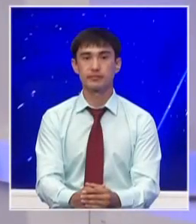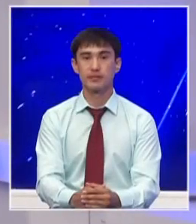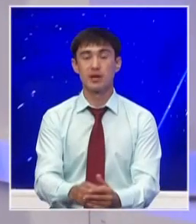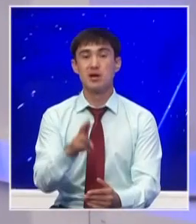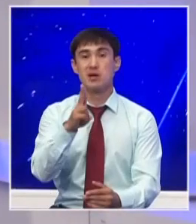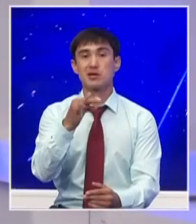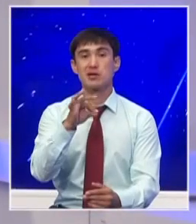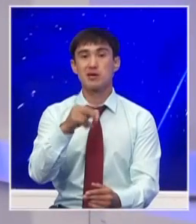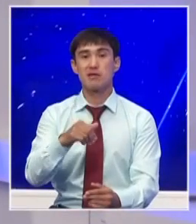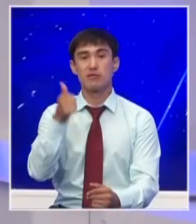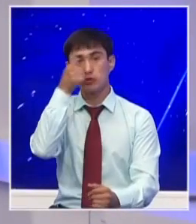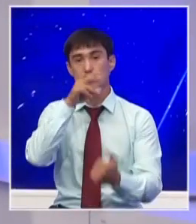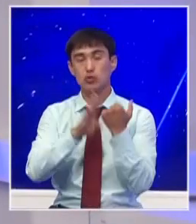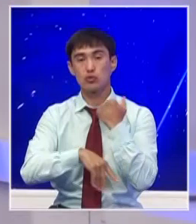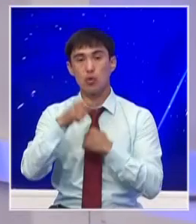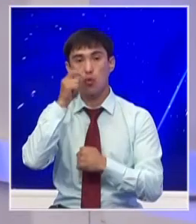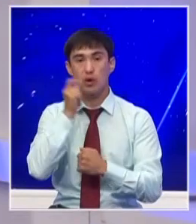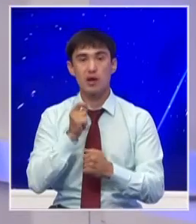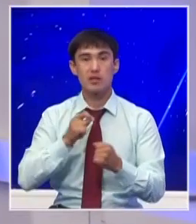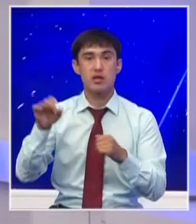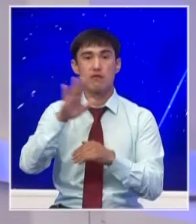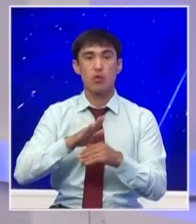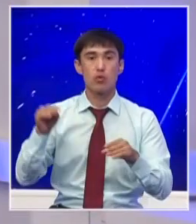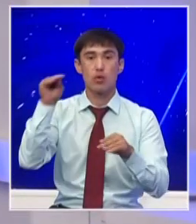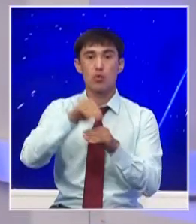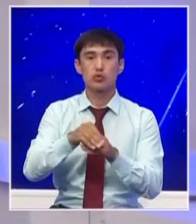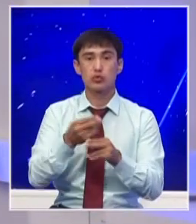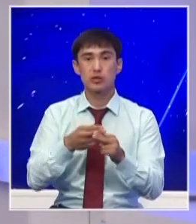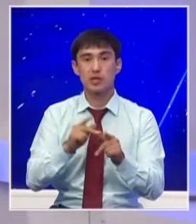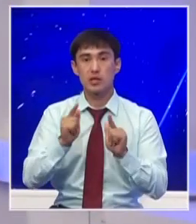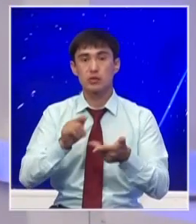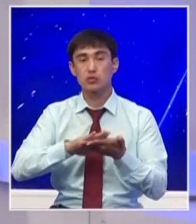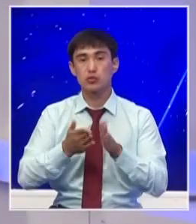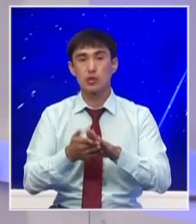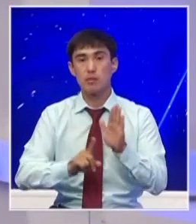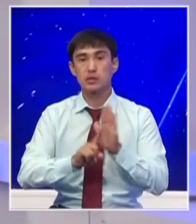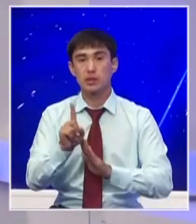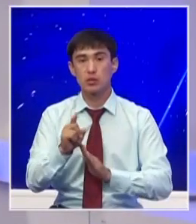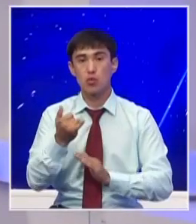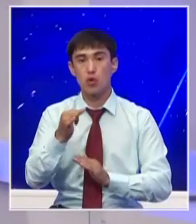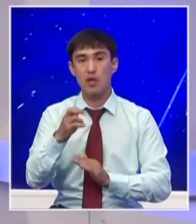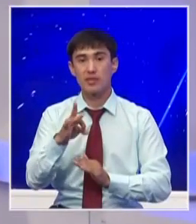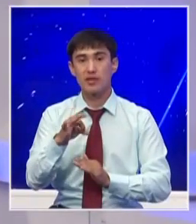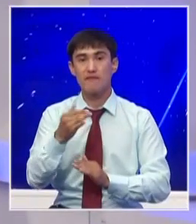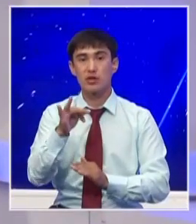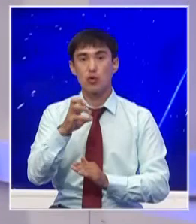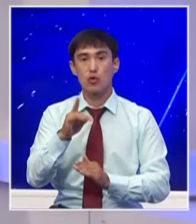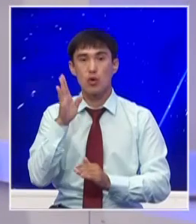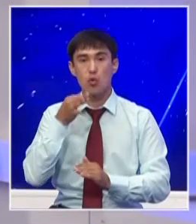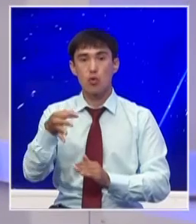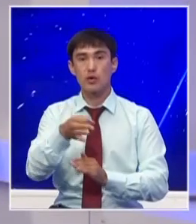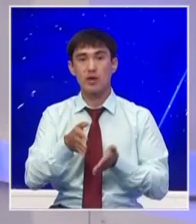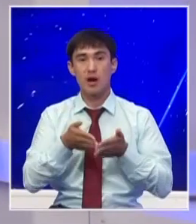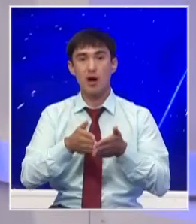Ресми Киев жыл соңында Украинаның Еуроодаққа қосылу жөнінде келіссөздер бастамақ, ал Угандада Виктория көлінде